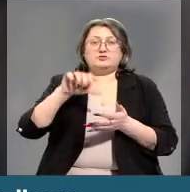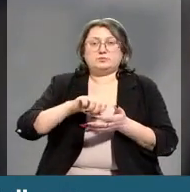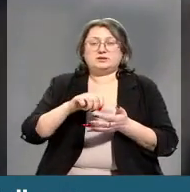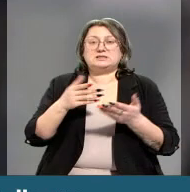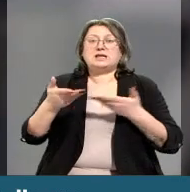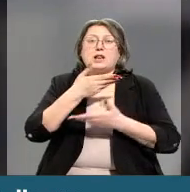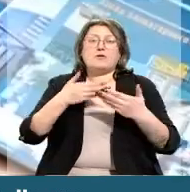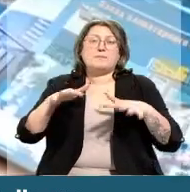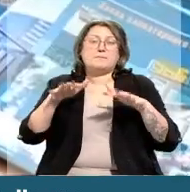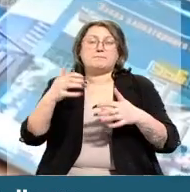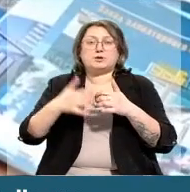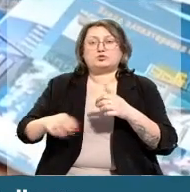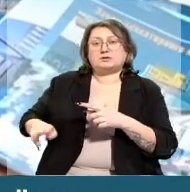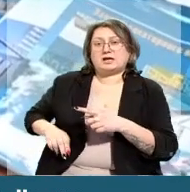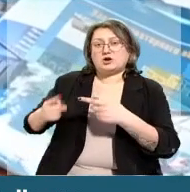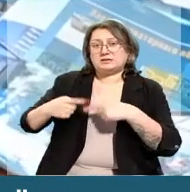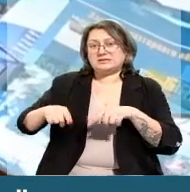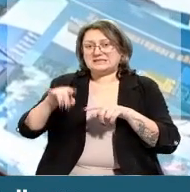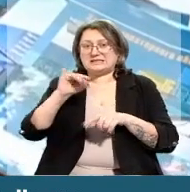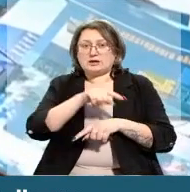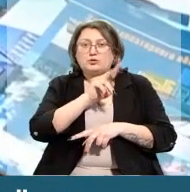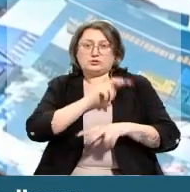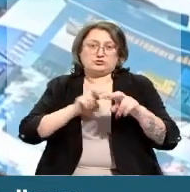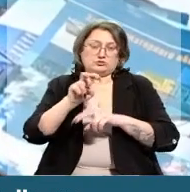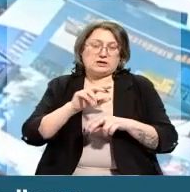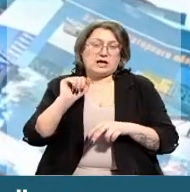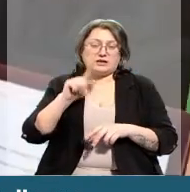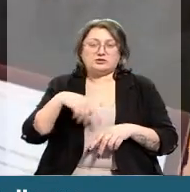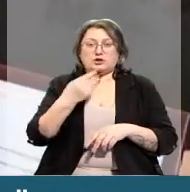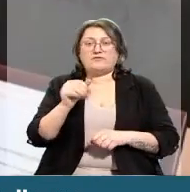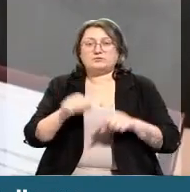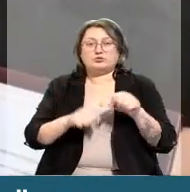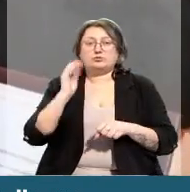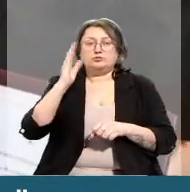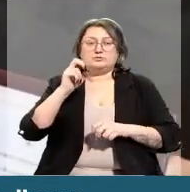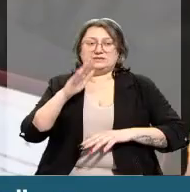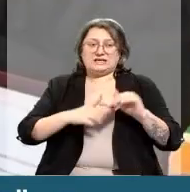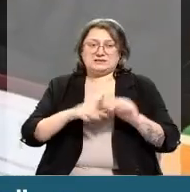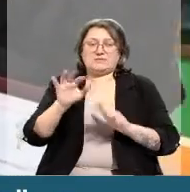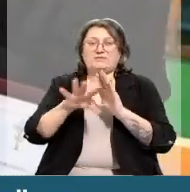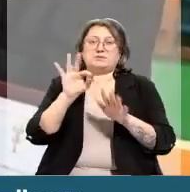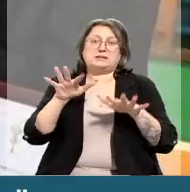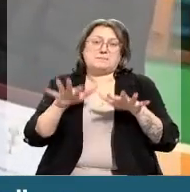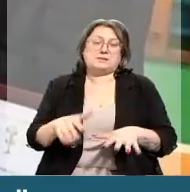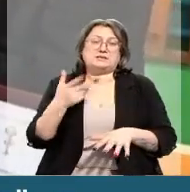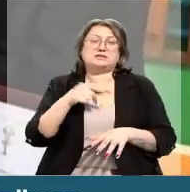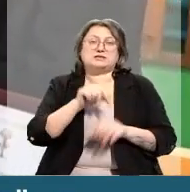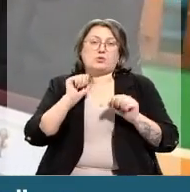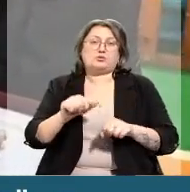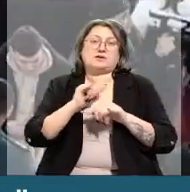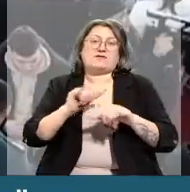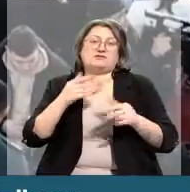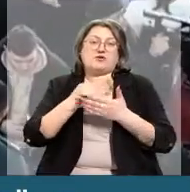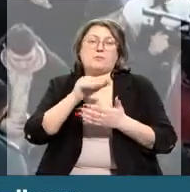выступает диалоговой площадкой между работодателями и соискателями, а также дает возможность будущим специалистам выбрать место, где они смогут развивать